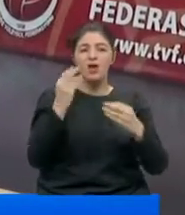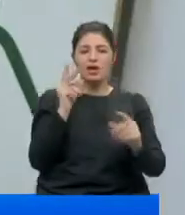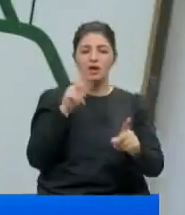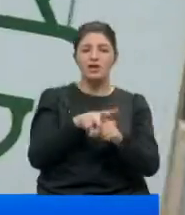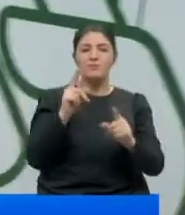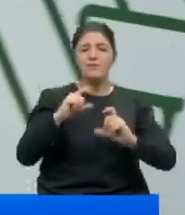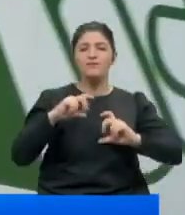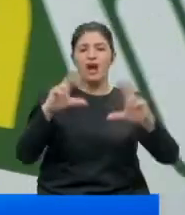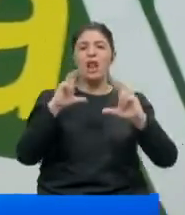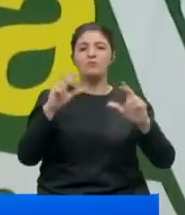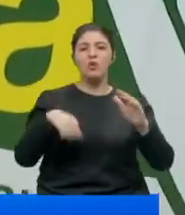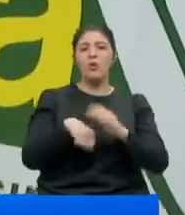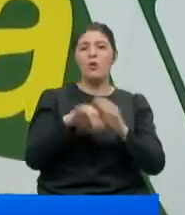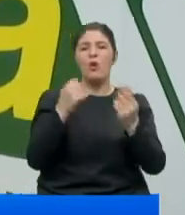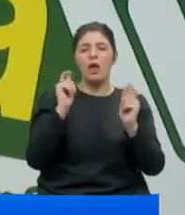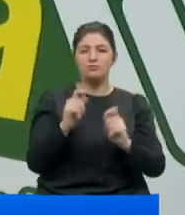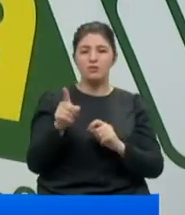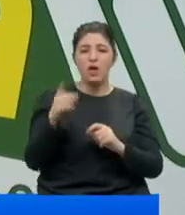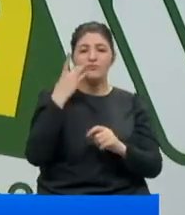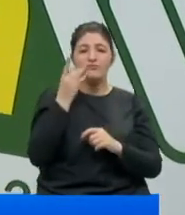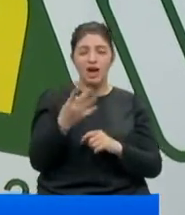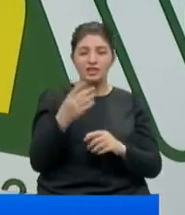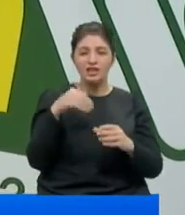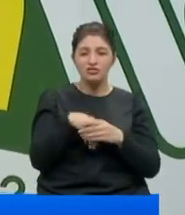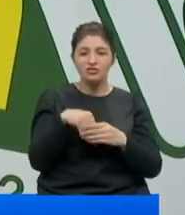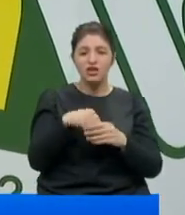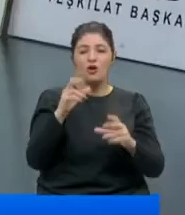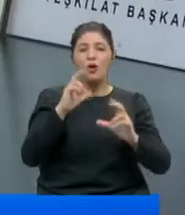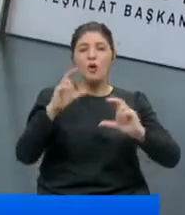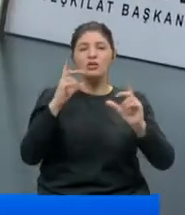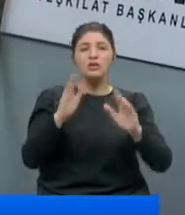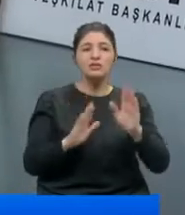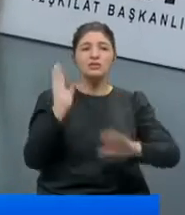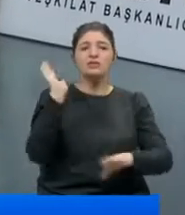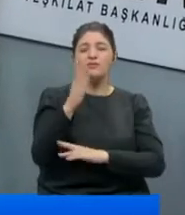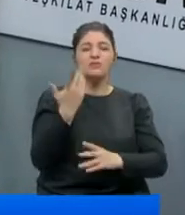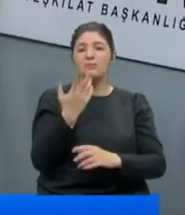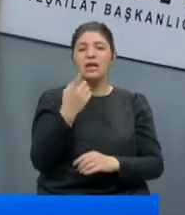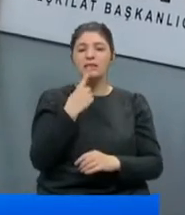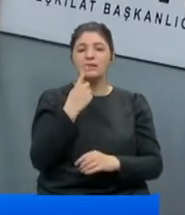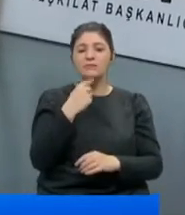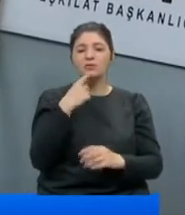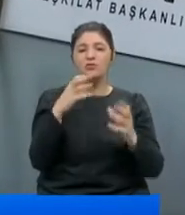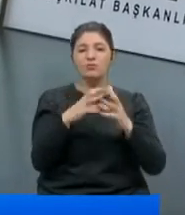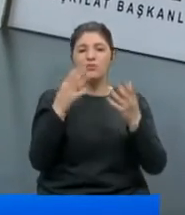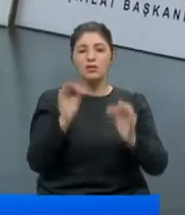katıldığı bir voleybol maçı düzenledi. O farkındalık için maçın servis atışı kırmızı topla